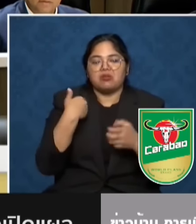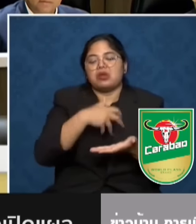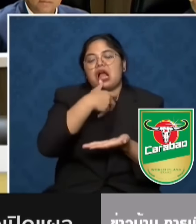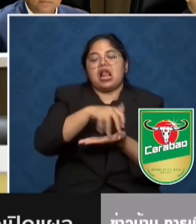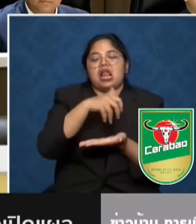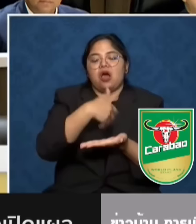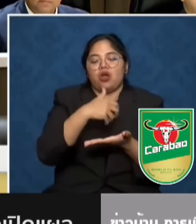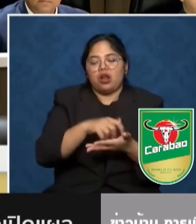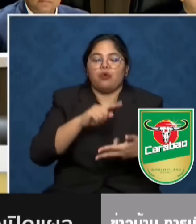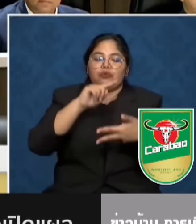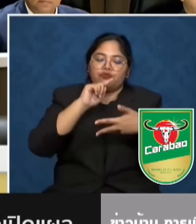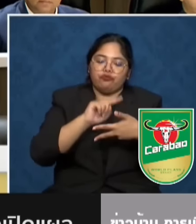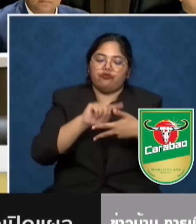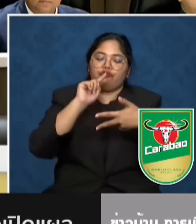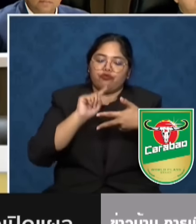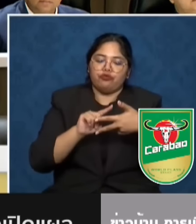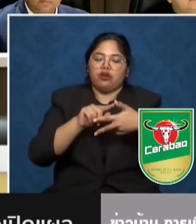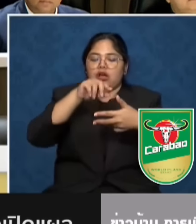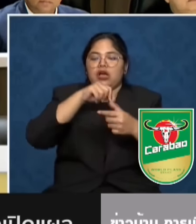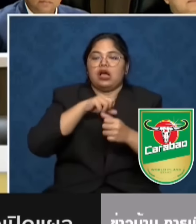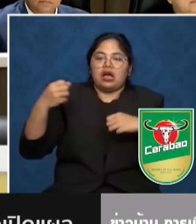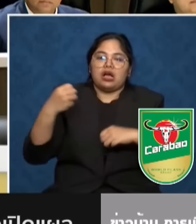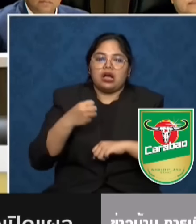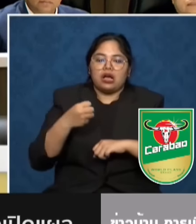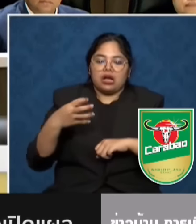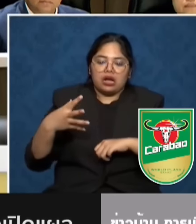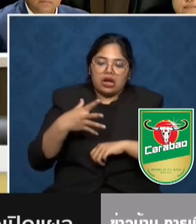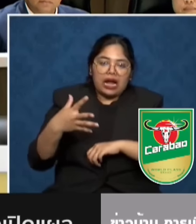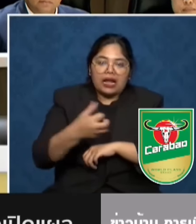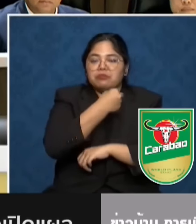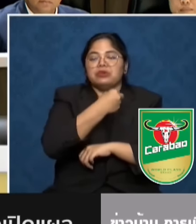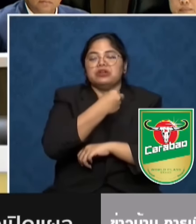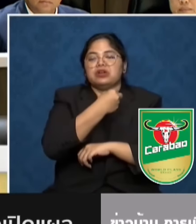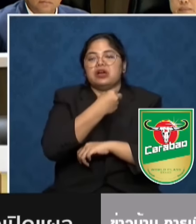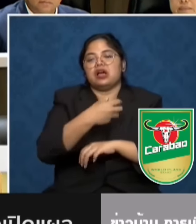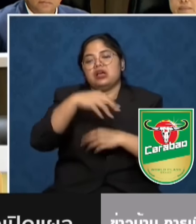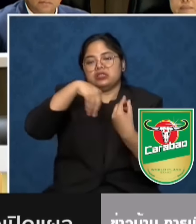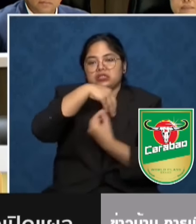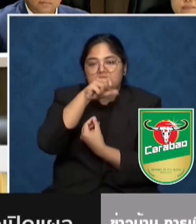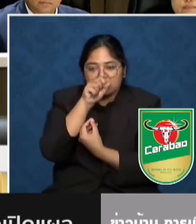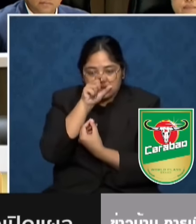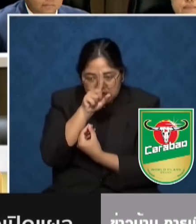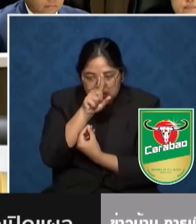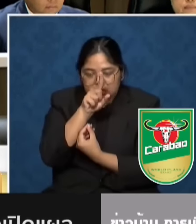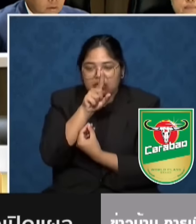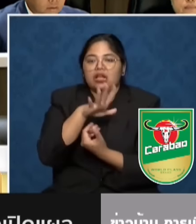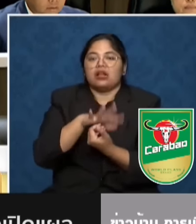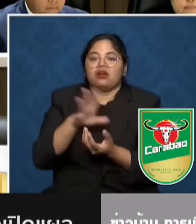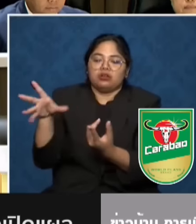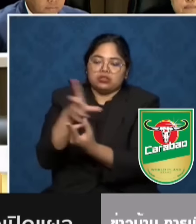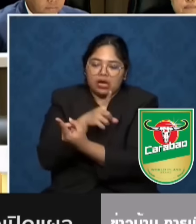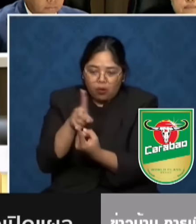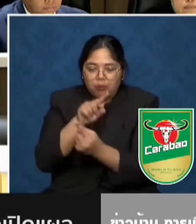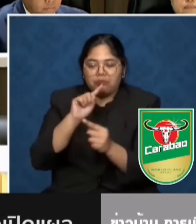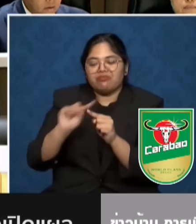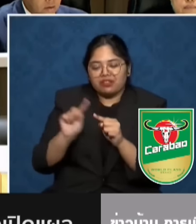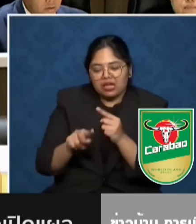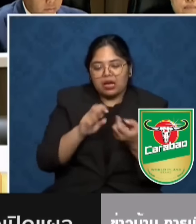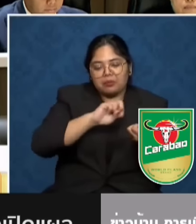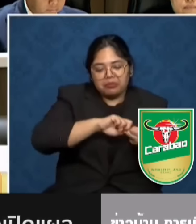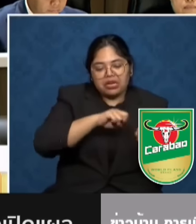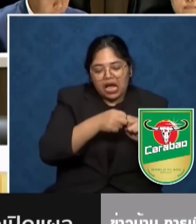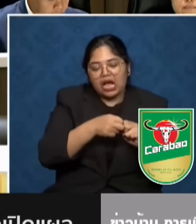ทีวันนี้นายกขยันมาก ครับ คุณเศรษฐาลูกตอบฮะบอกไอ้พระราชบัญญัติราชทัณฑ์ปี60เนี่ย คุณทวี เอาเข้าไปคุณท